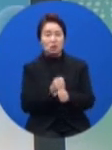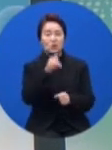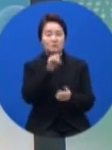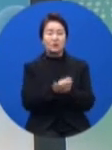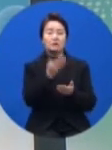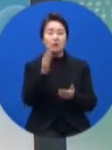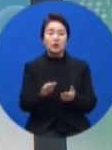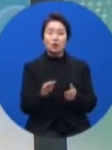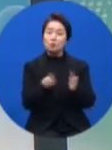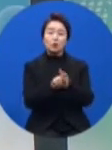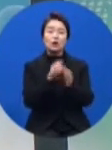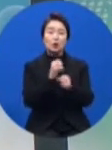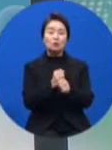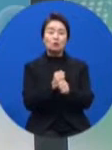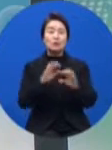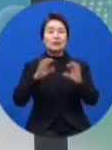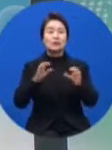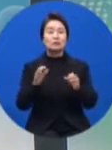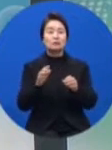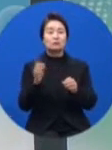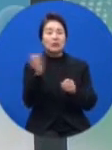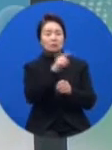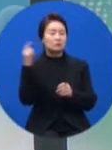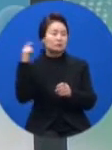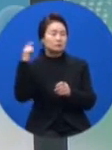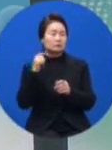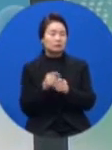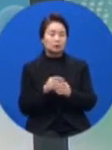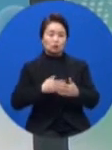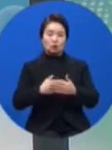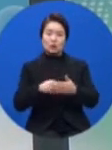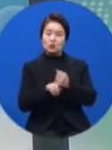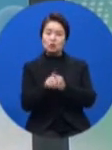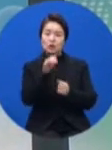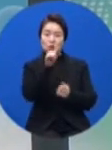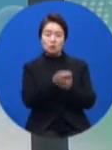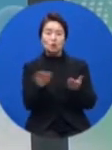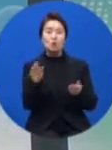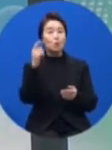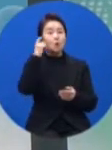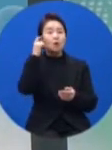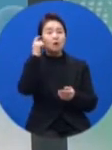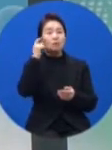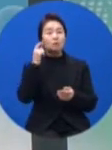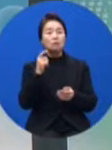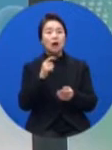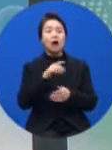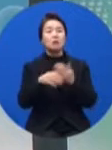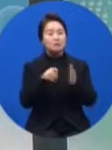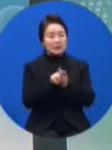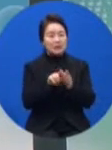우리가 예수 믿는다고 하면서도 세상에서 나쁜 뉴스가 올 때마다 우리가 두려워하는 이유가 있습니다. 왜 그런지 아세요? 하나님 안